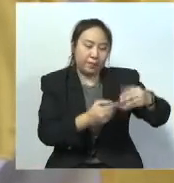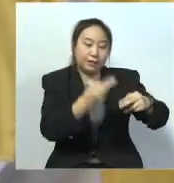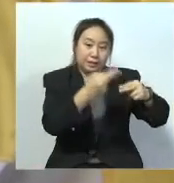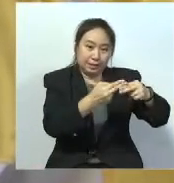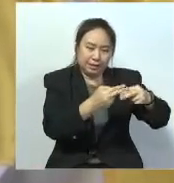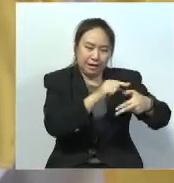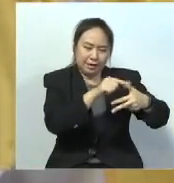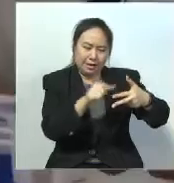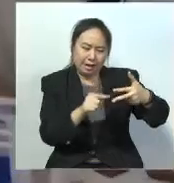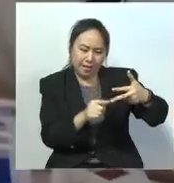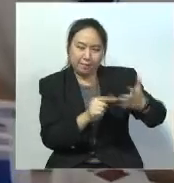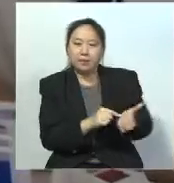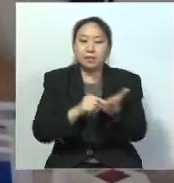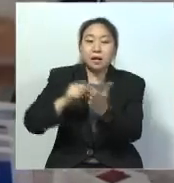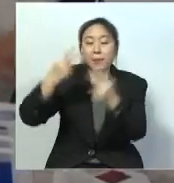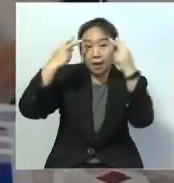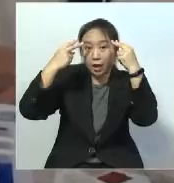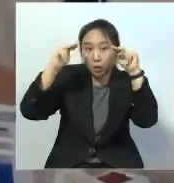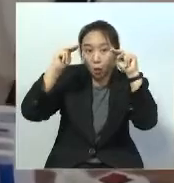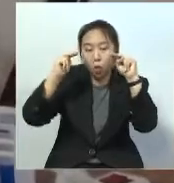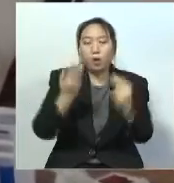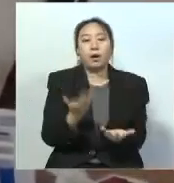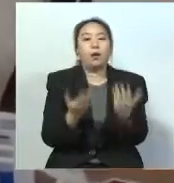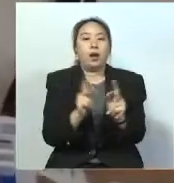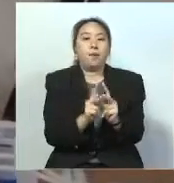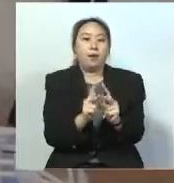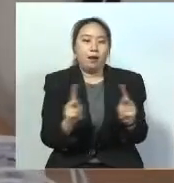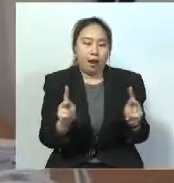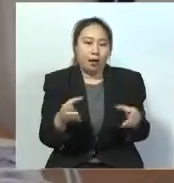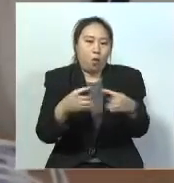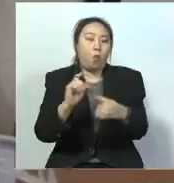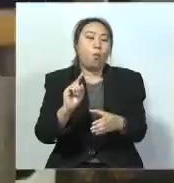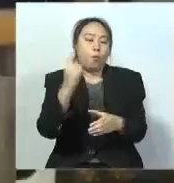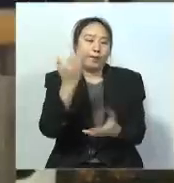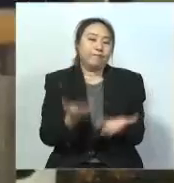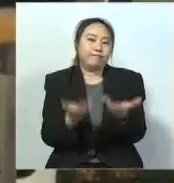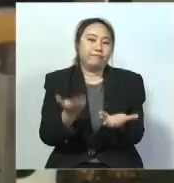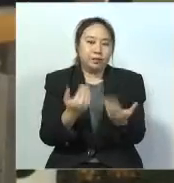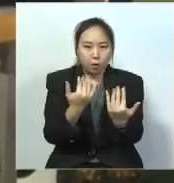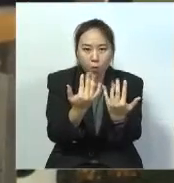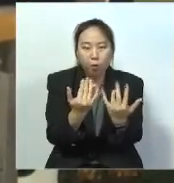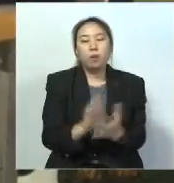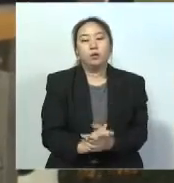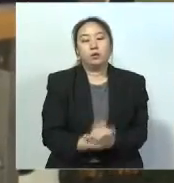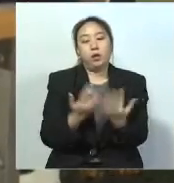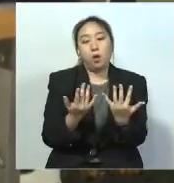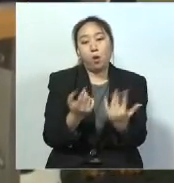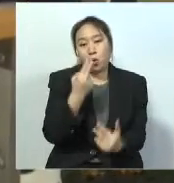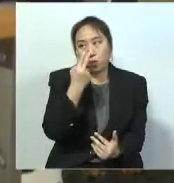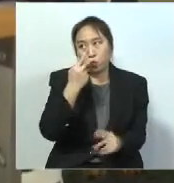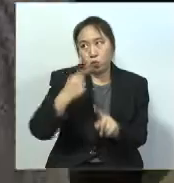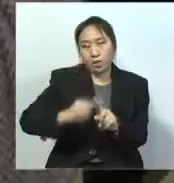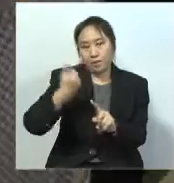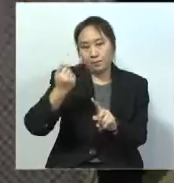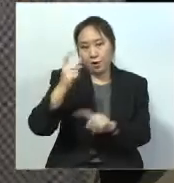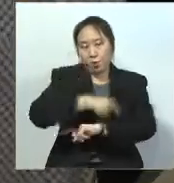นตรี3รายชื่ออันนี้ขึ้นอยู่กับคณะกรรมการบริหารพรรคชุดใหม่เพราะฉะนั้นก็ต้องรอก่อนเดี๋ยวรอดูว่า11พฤศจิก